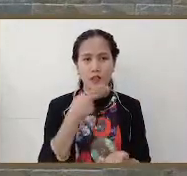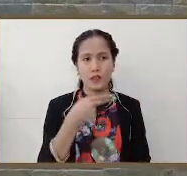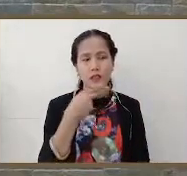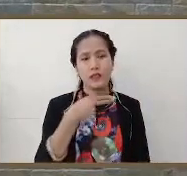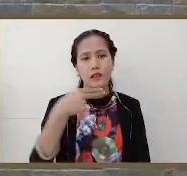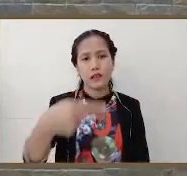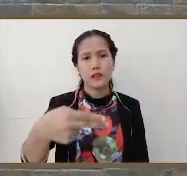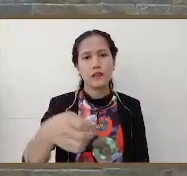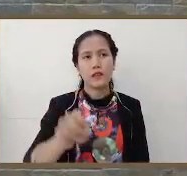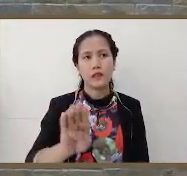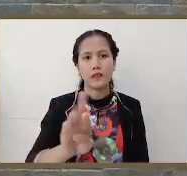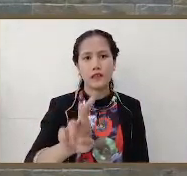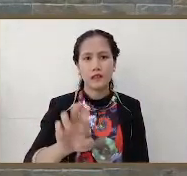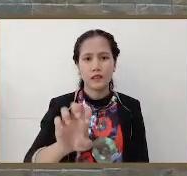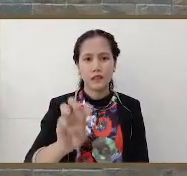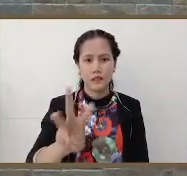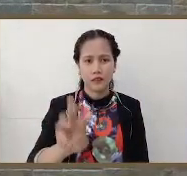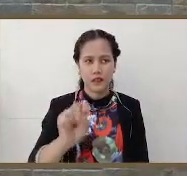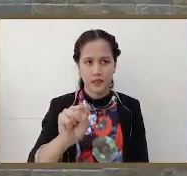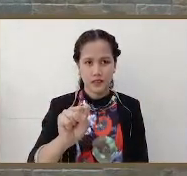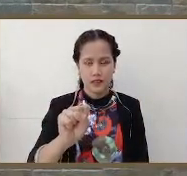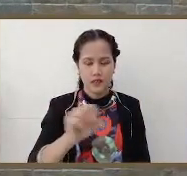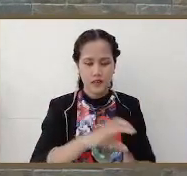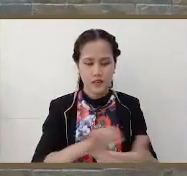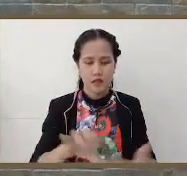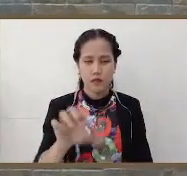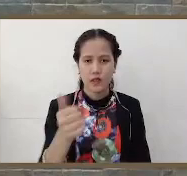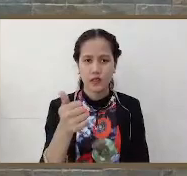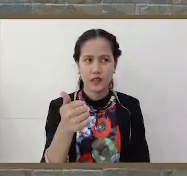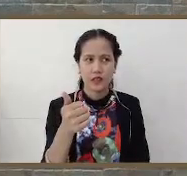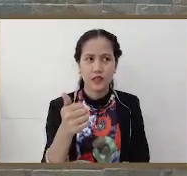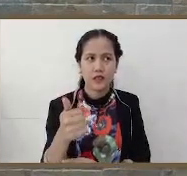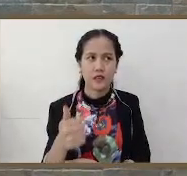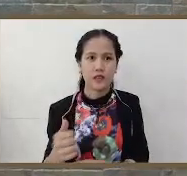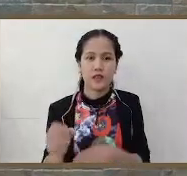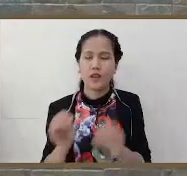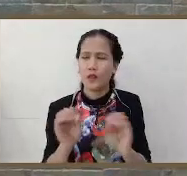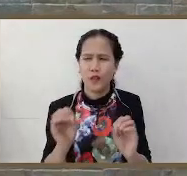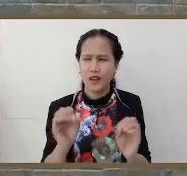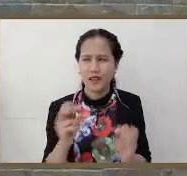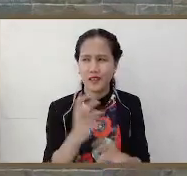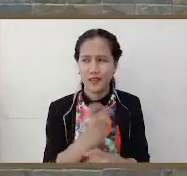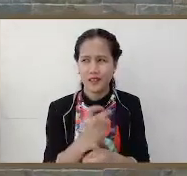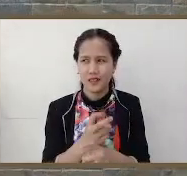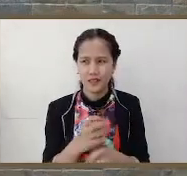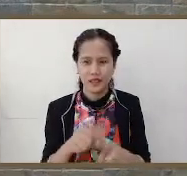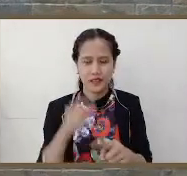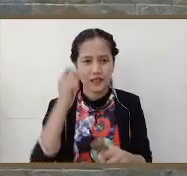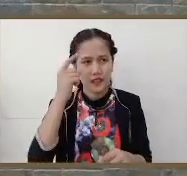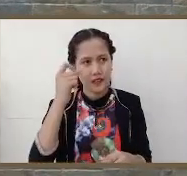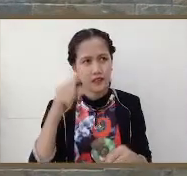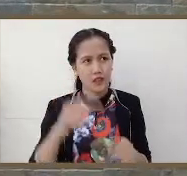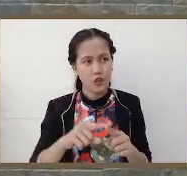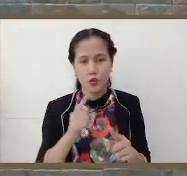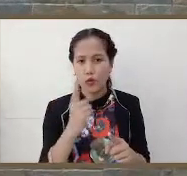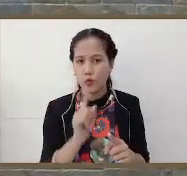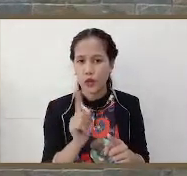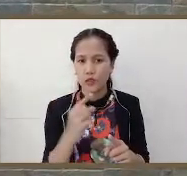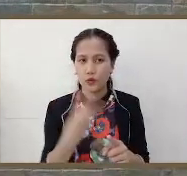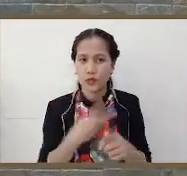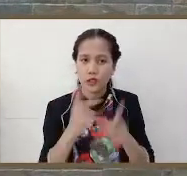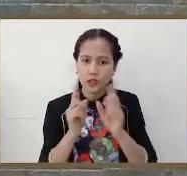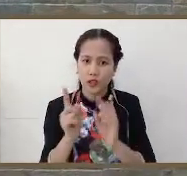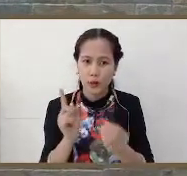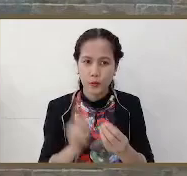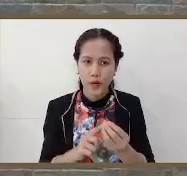Hebrews chapter 10. Wala pong mahirap intindihin sa pinag-uusapan natin ngayon, mga kapatid. This is a one great truth